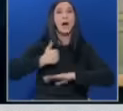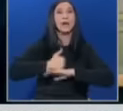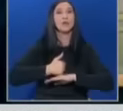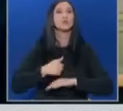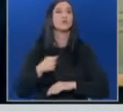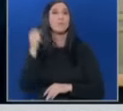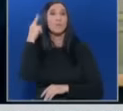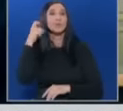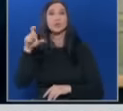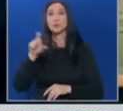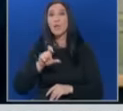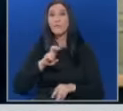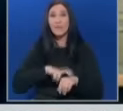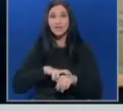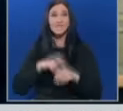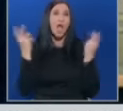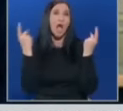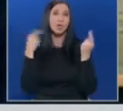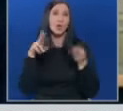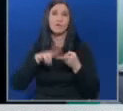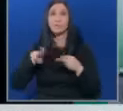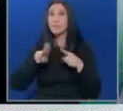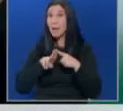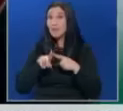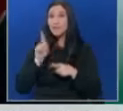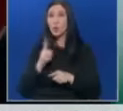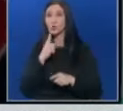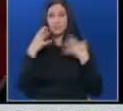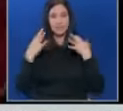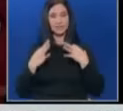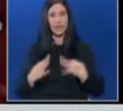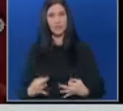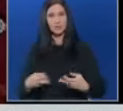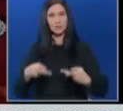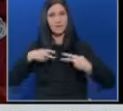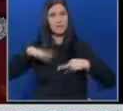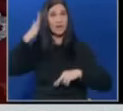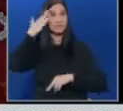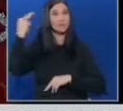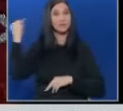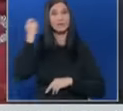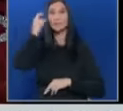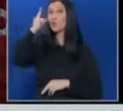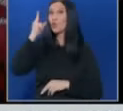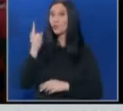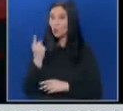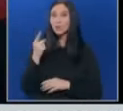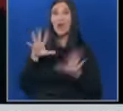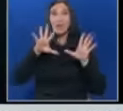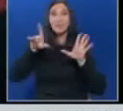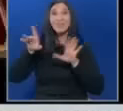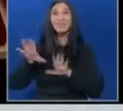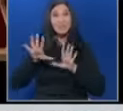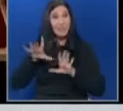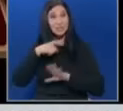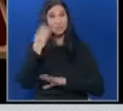професор Стоян Денчев и актьорът Владимир Пенев, който за церемонията се завърна в Министерството на културата, 10 години